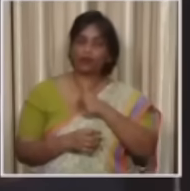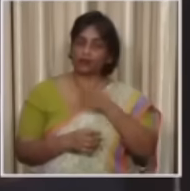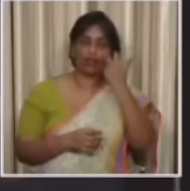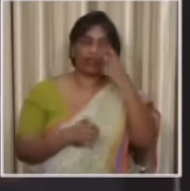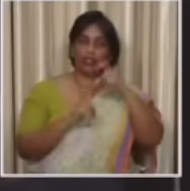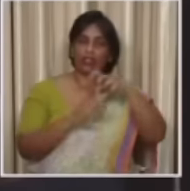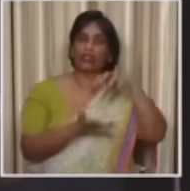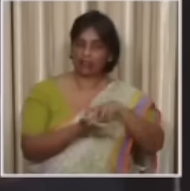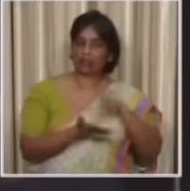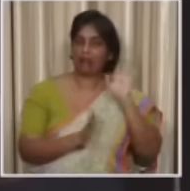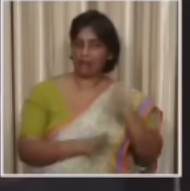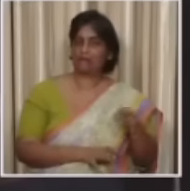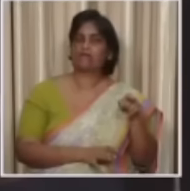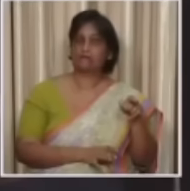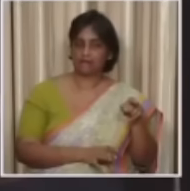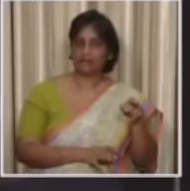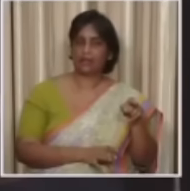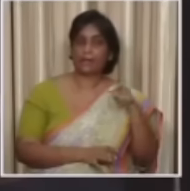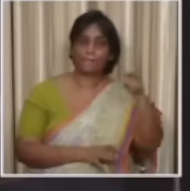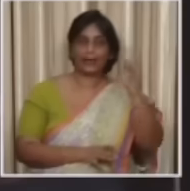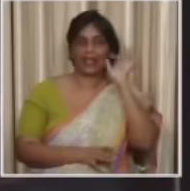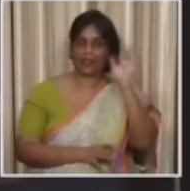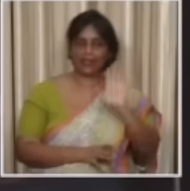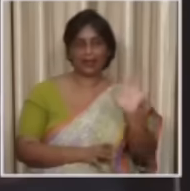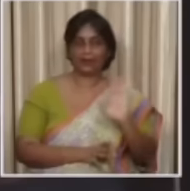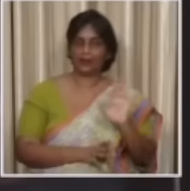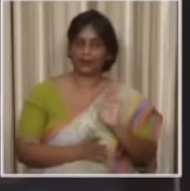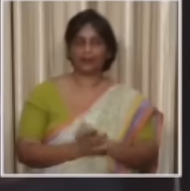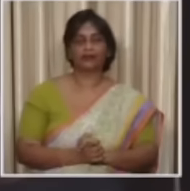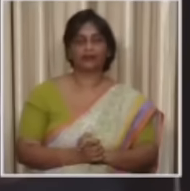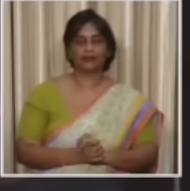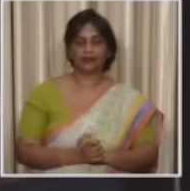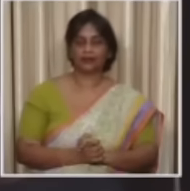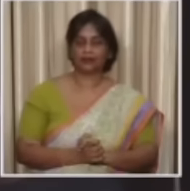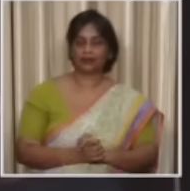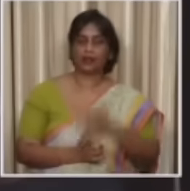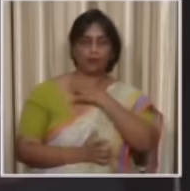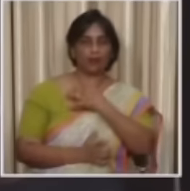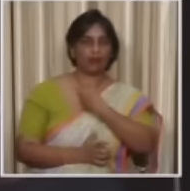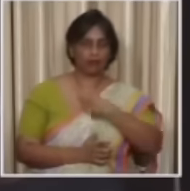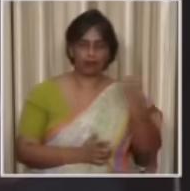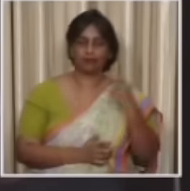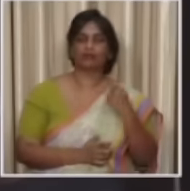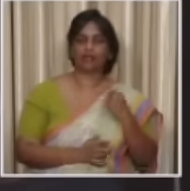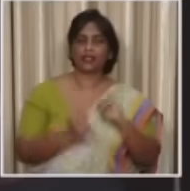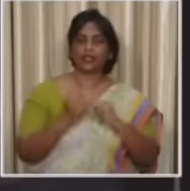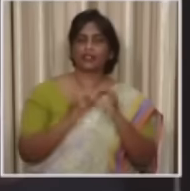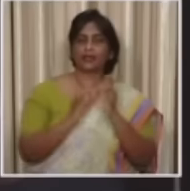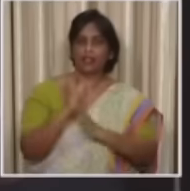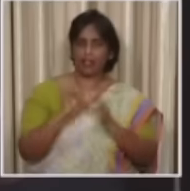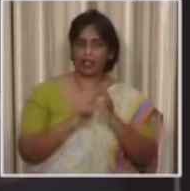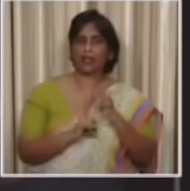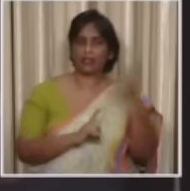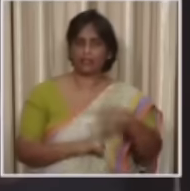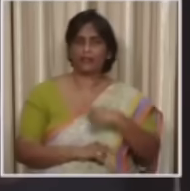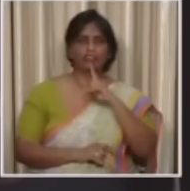කළුතර දිස්ත්‍රික්කේ හිටියා මේ රත්තරන් නෙවෙයි හරි ඒ මාළ කඩපු හොරෙක් මේ එස්පි දිසානායක මහත්තයා දවසක්